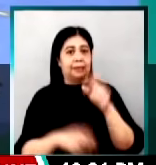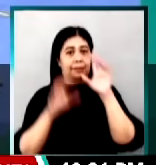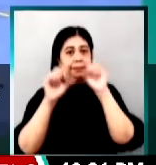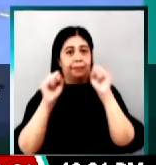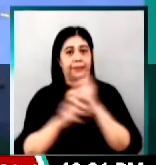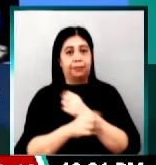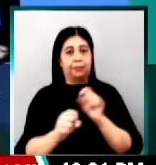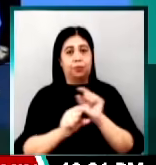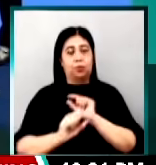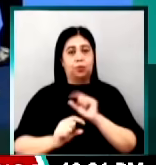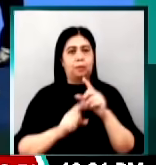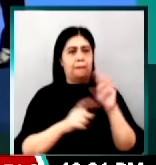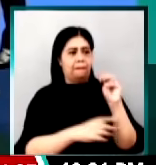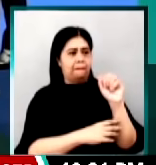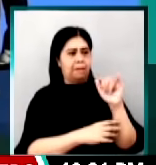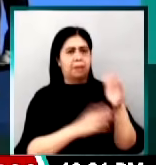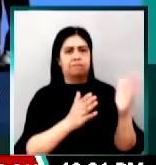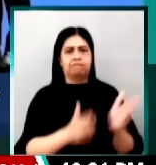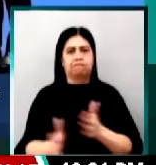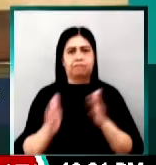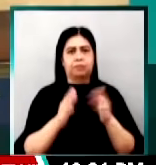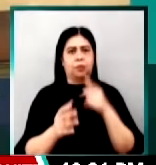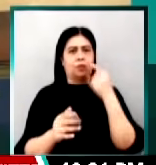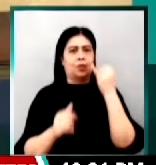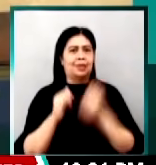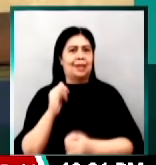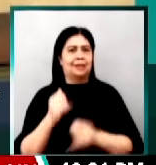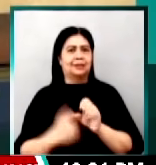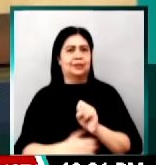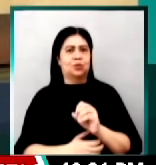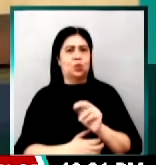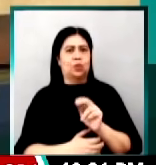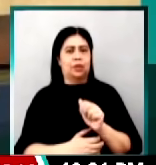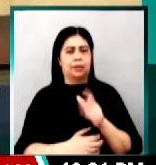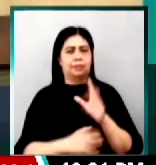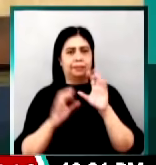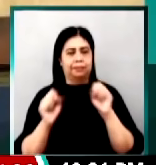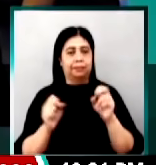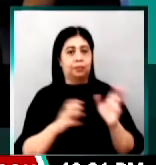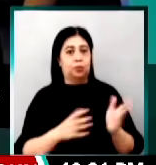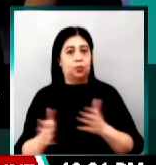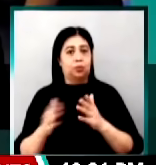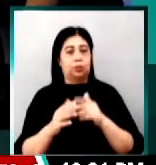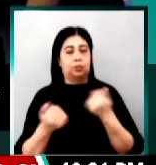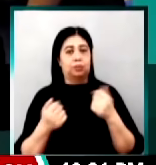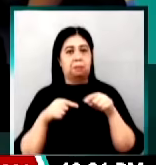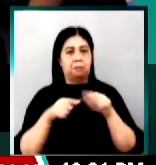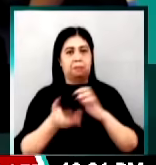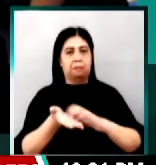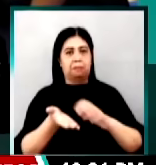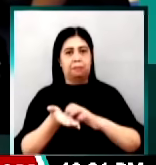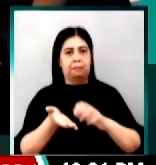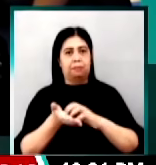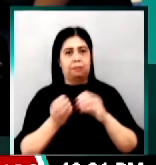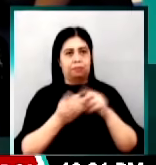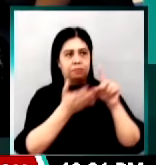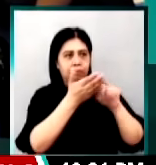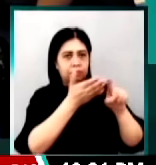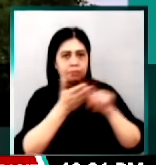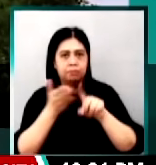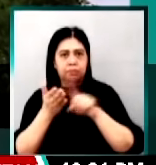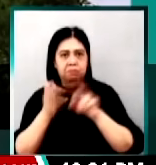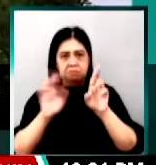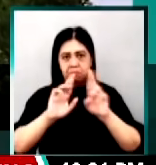daw ay nagplano na para sa huling sona ng Pangulo. Nagsagawa sila ng simulation exercise para masuri ang kahandaan ng mga ahensya na